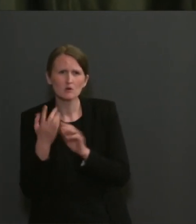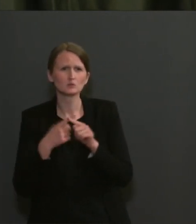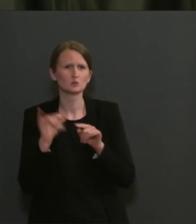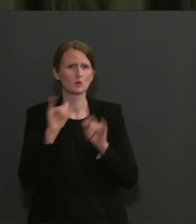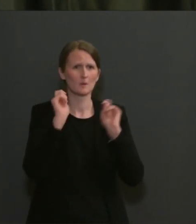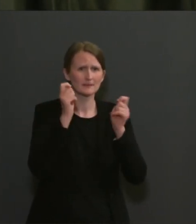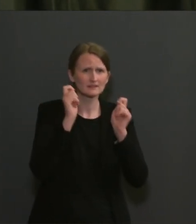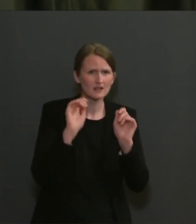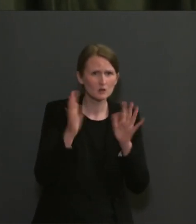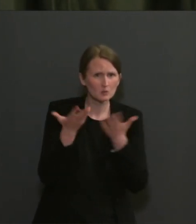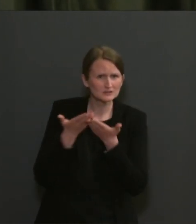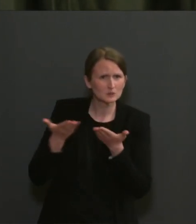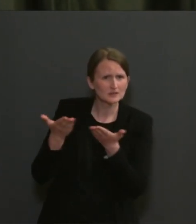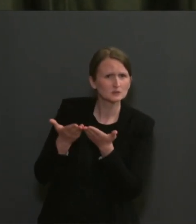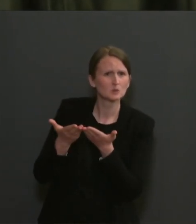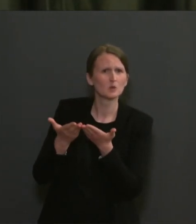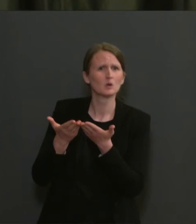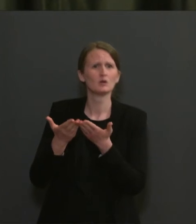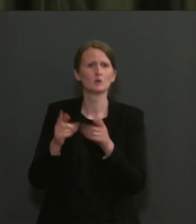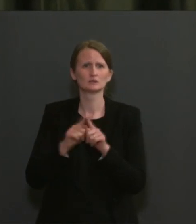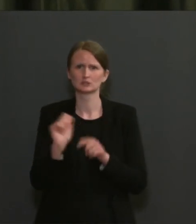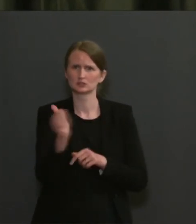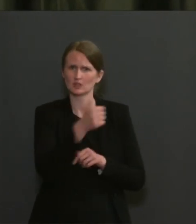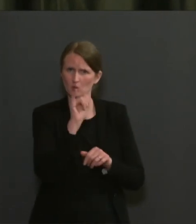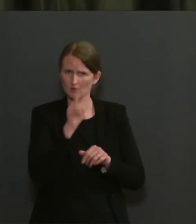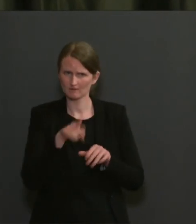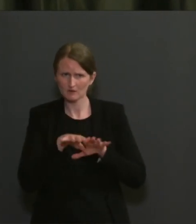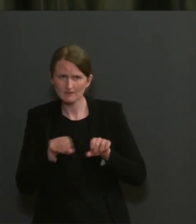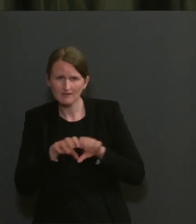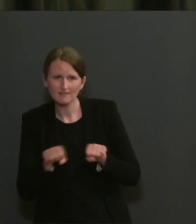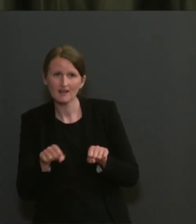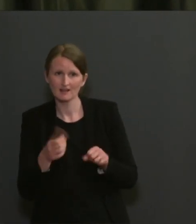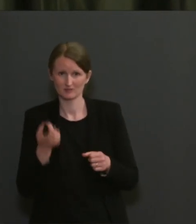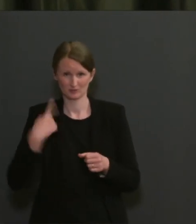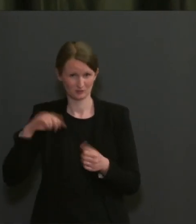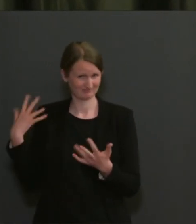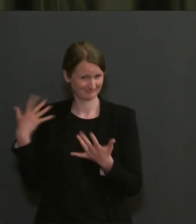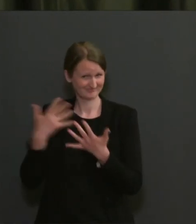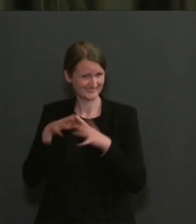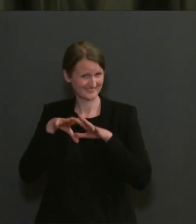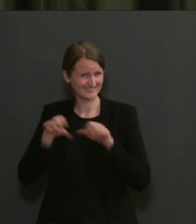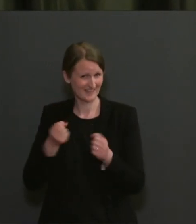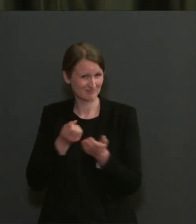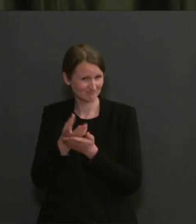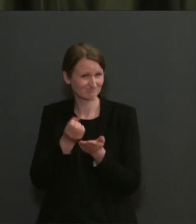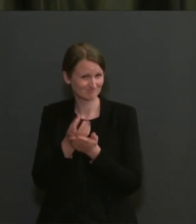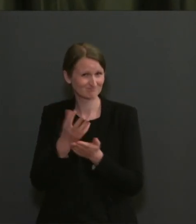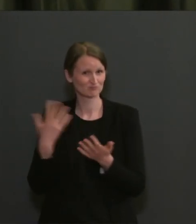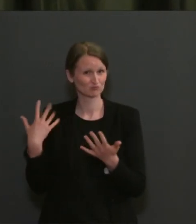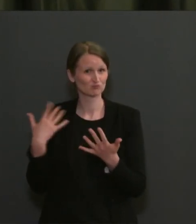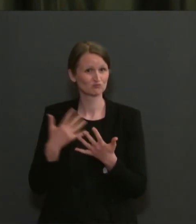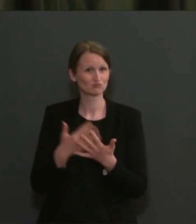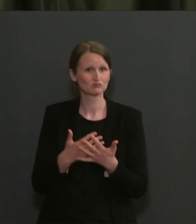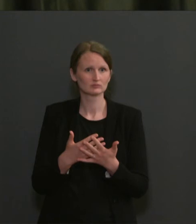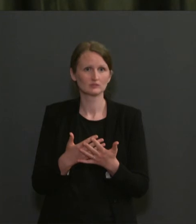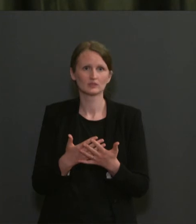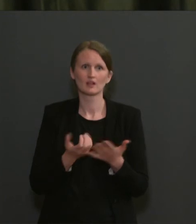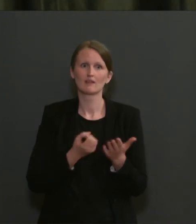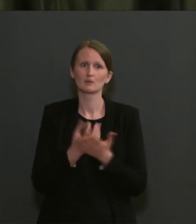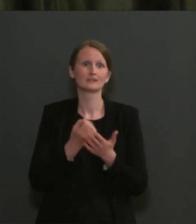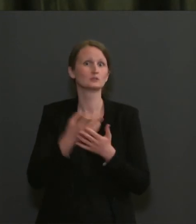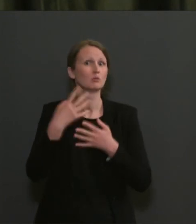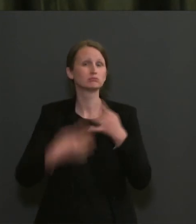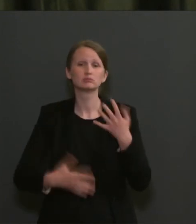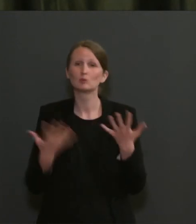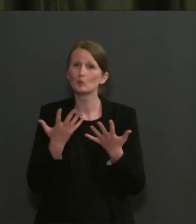agir. Différents canaux d'information sont utilisés, le site de référence info-coronavirus.be, le